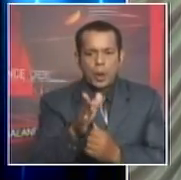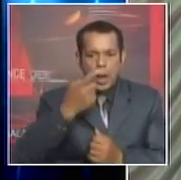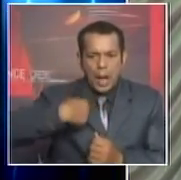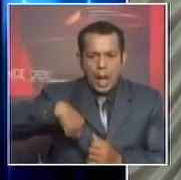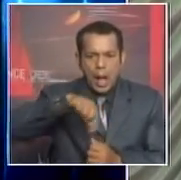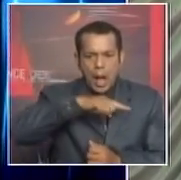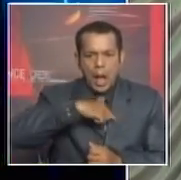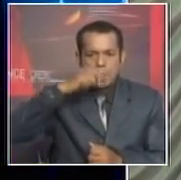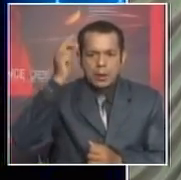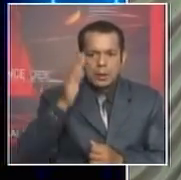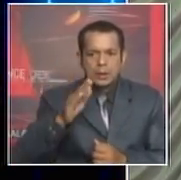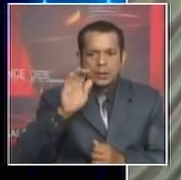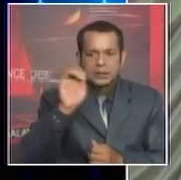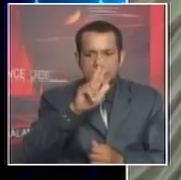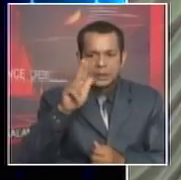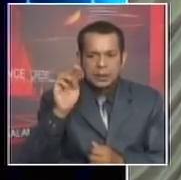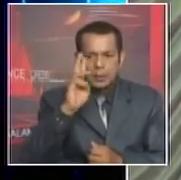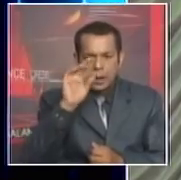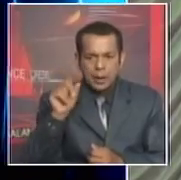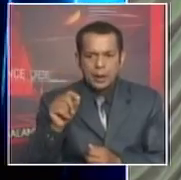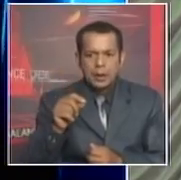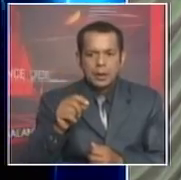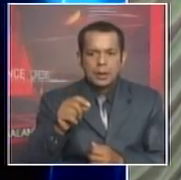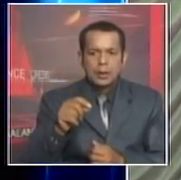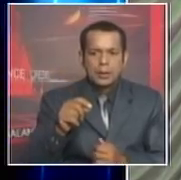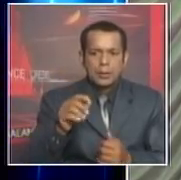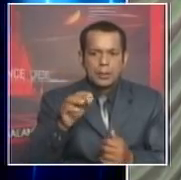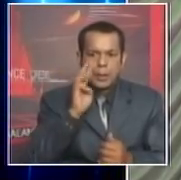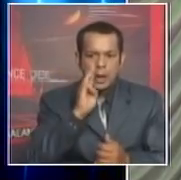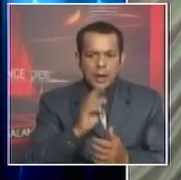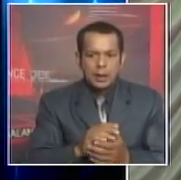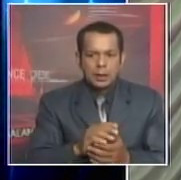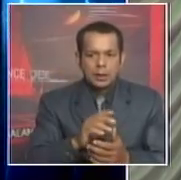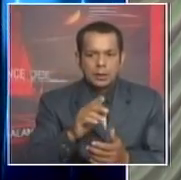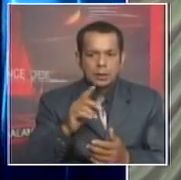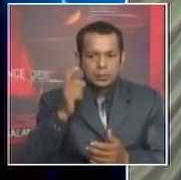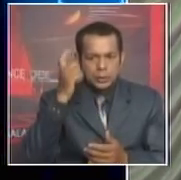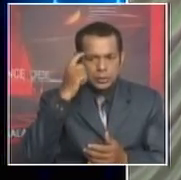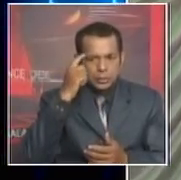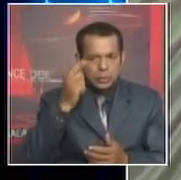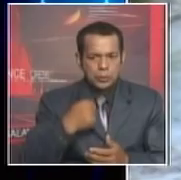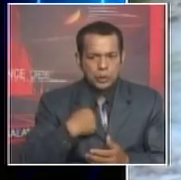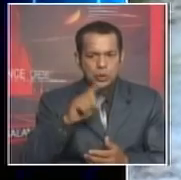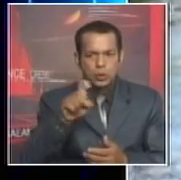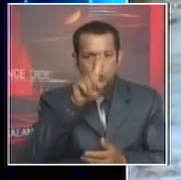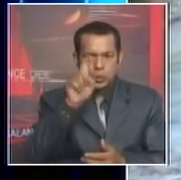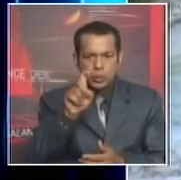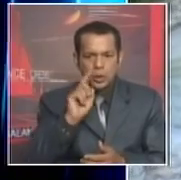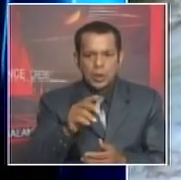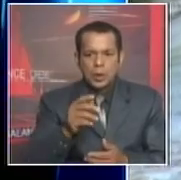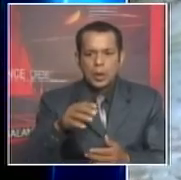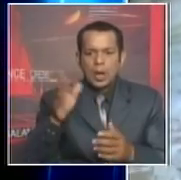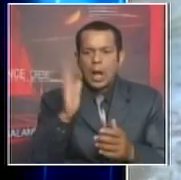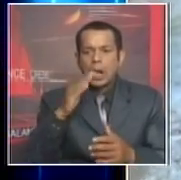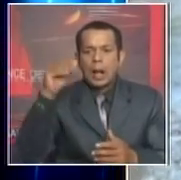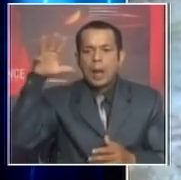हामीले सीतापाइलाको मुखको रिङ रोडको सडकमा सुत्ने आँट छ कि छैन म सुत्छु। घाम लाग्दा धुलो उड्ने